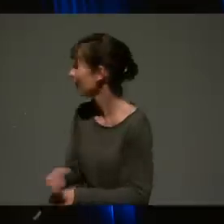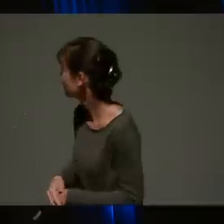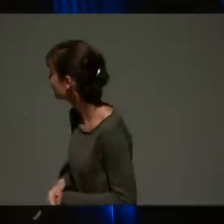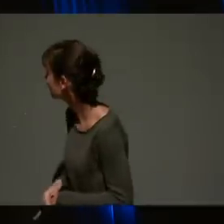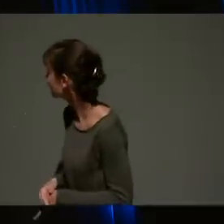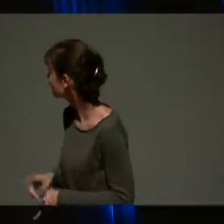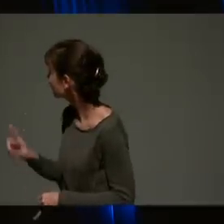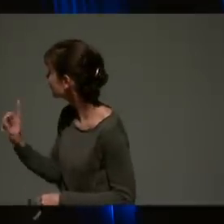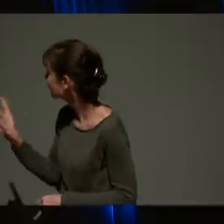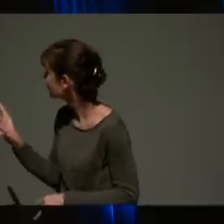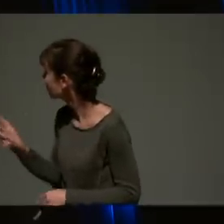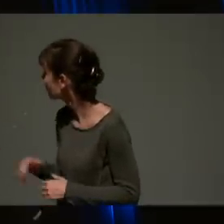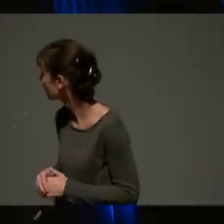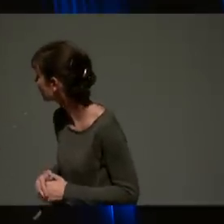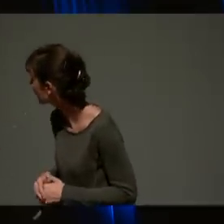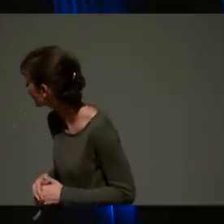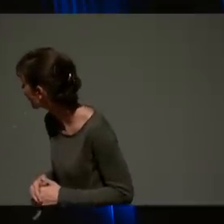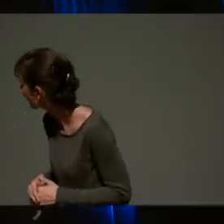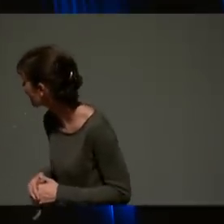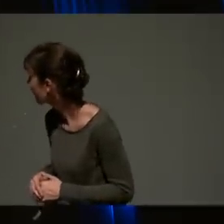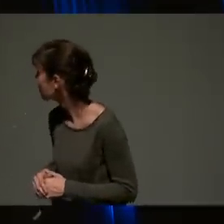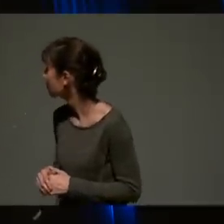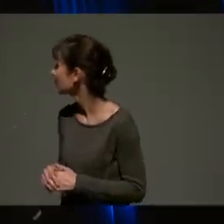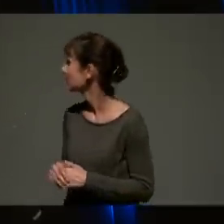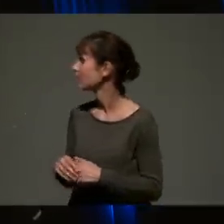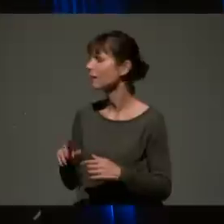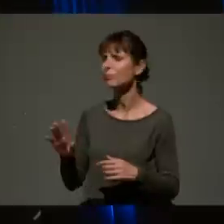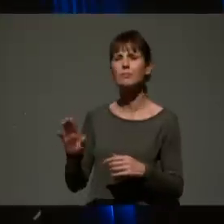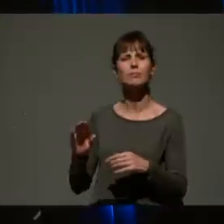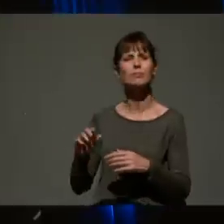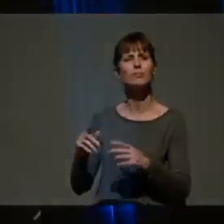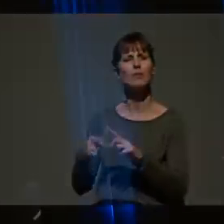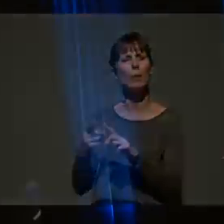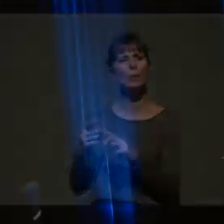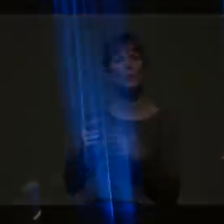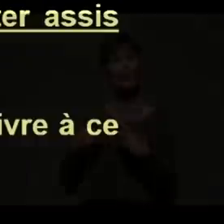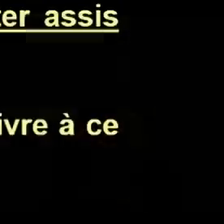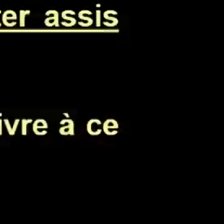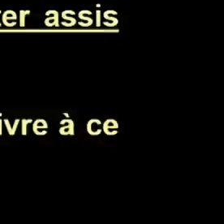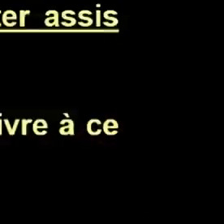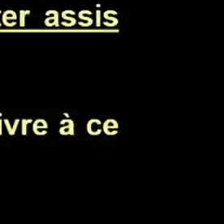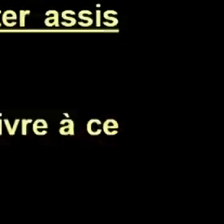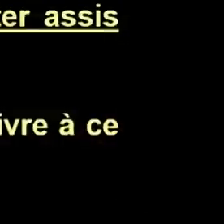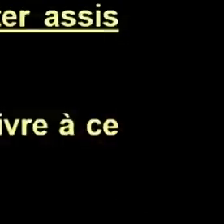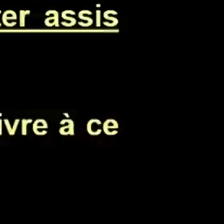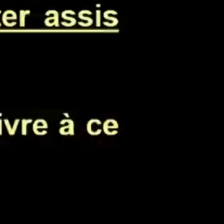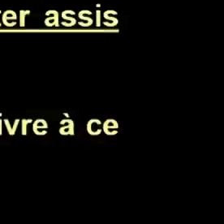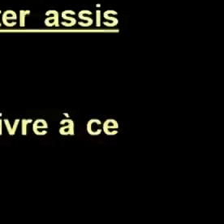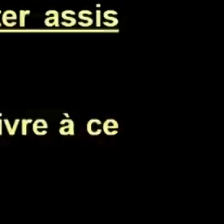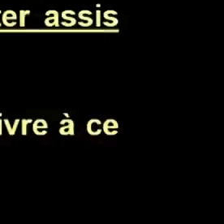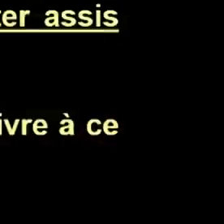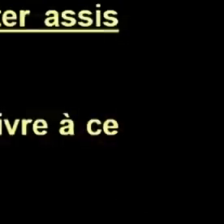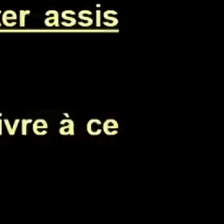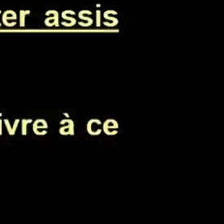Per-Olof Astrand, qui est le père de la physiologie de l'exercice musculaire, écrivait il y a déjà 25 ans, « Vous